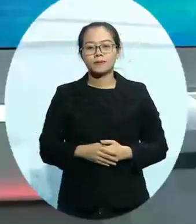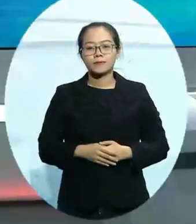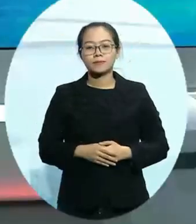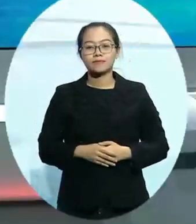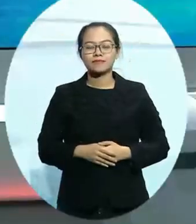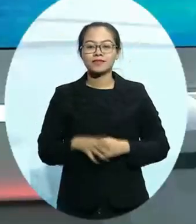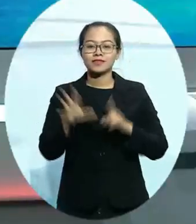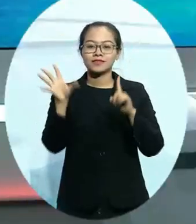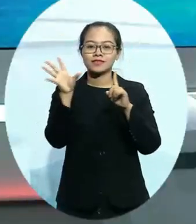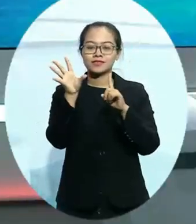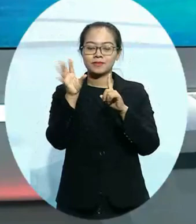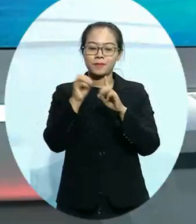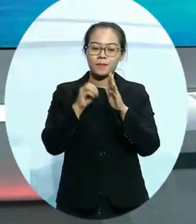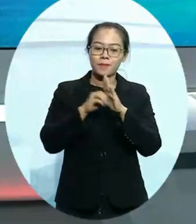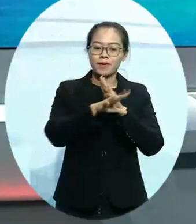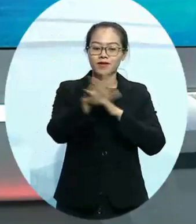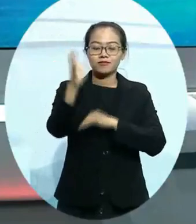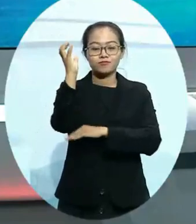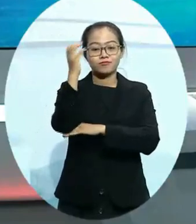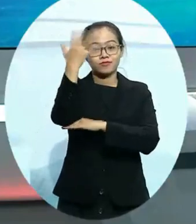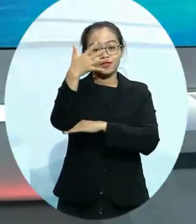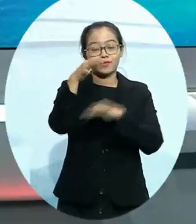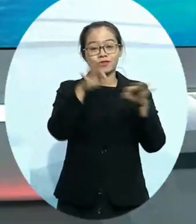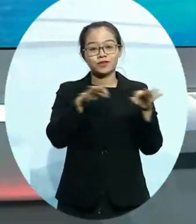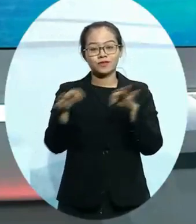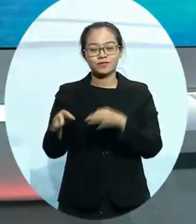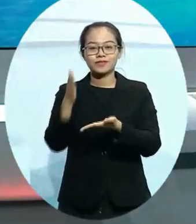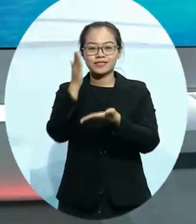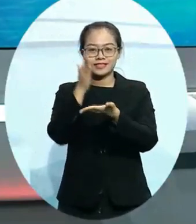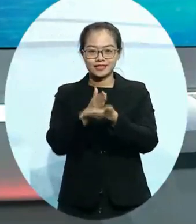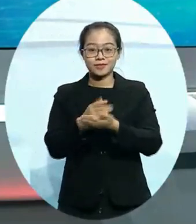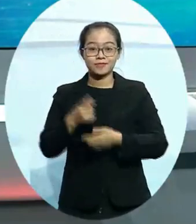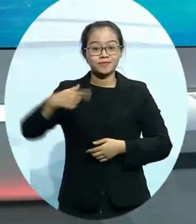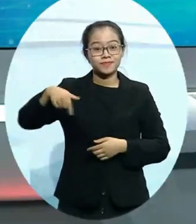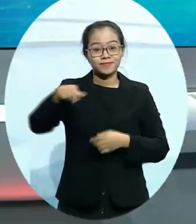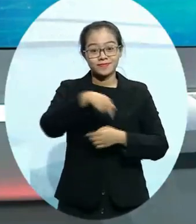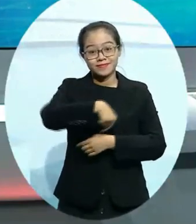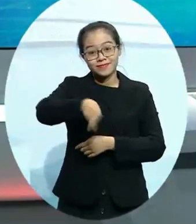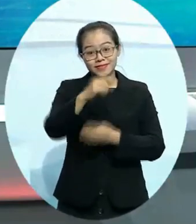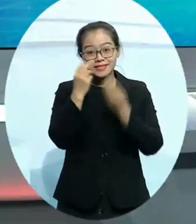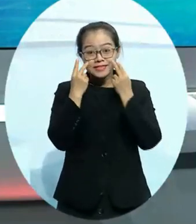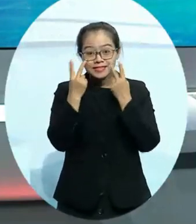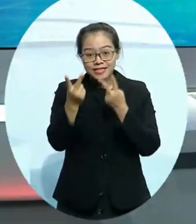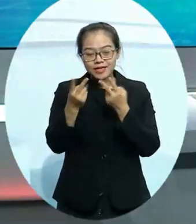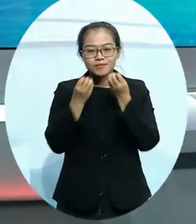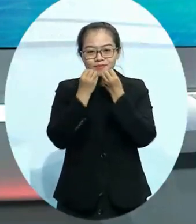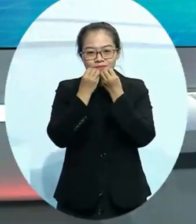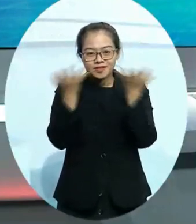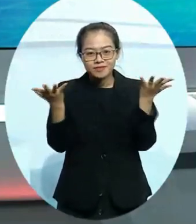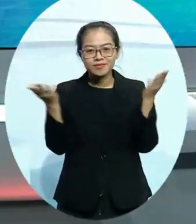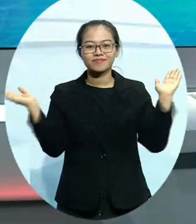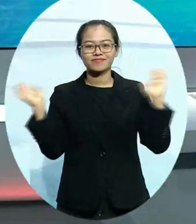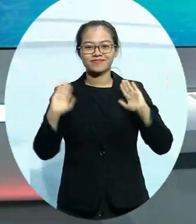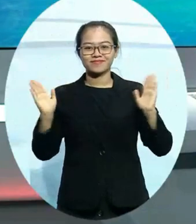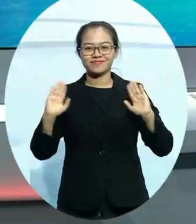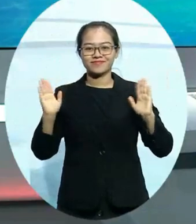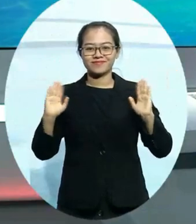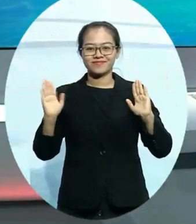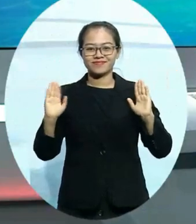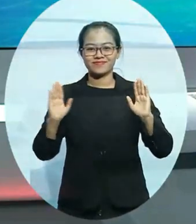Thông tin vừa rồi cũng đã kết thúc bản tin buổi trưa của Đài Truyền hình Thành phố Hồ Chí Minh. Cảm ơn quý vị đã quan tâm theo dõi. Kính chào tạm biệt và hẹn gặp lại.